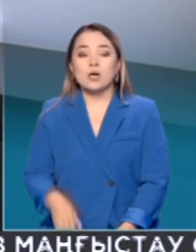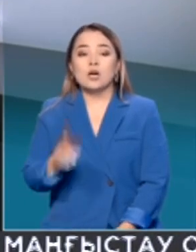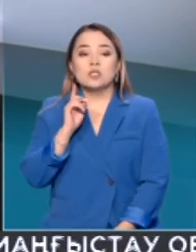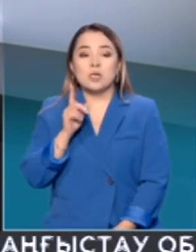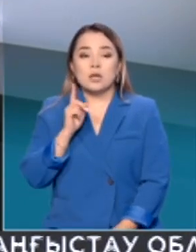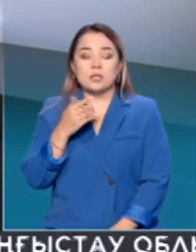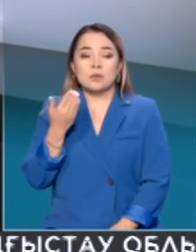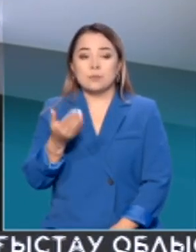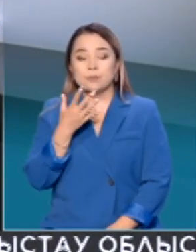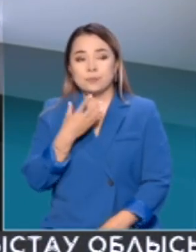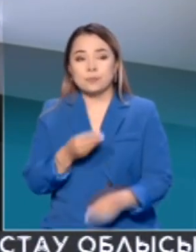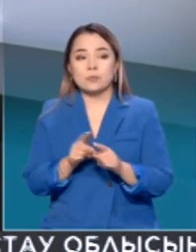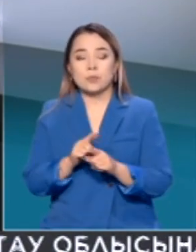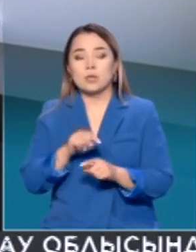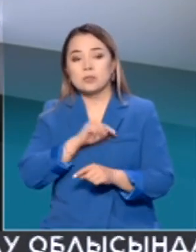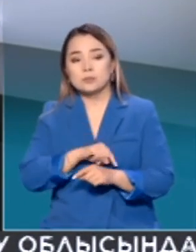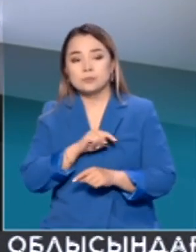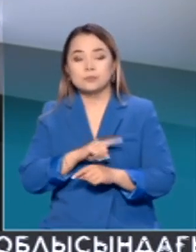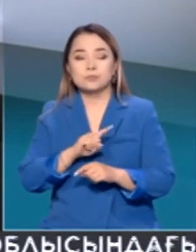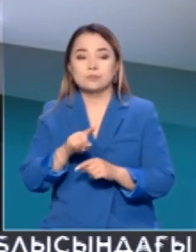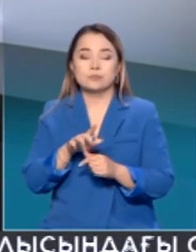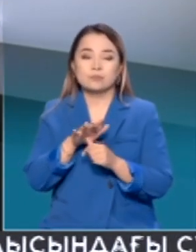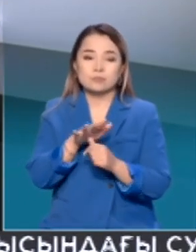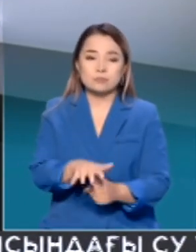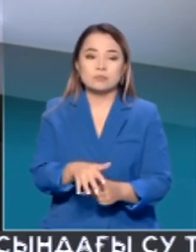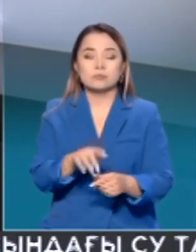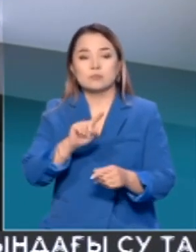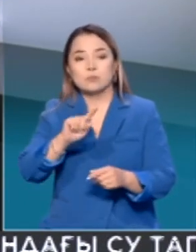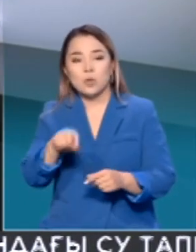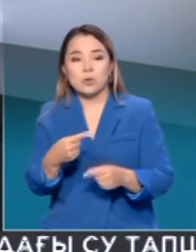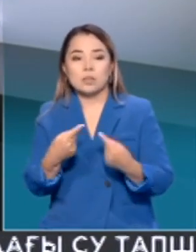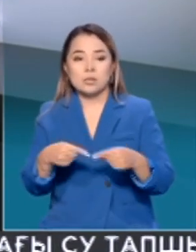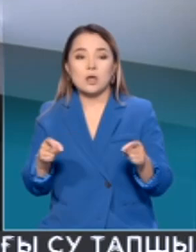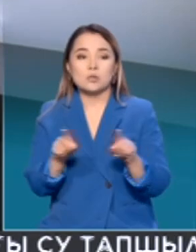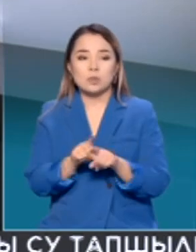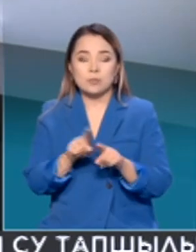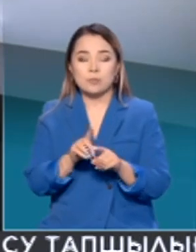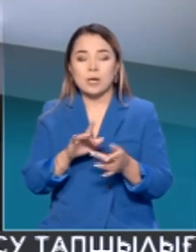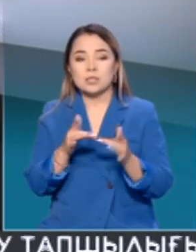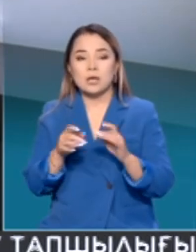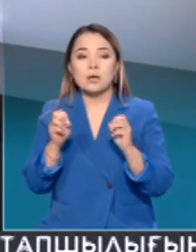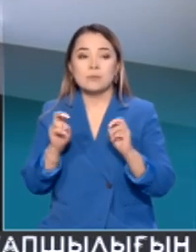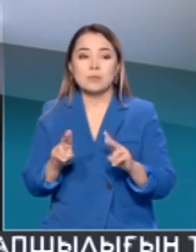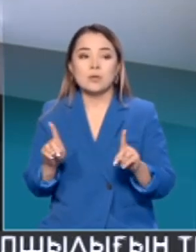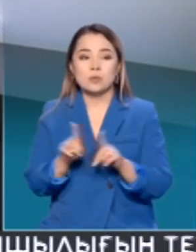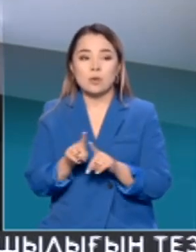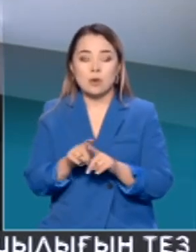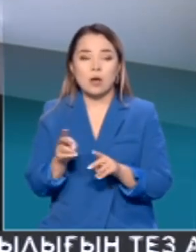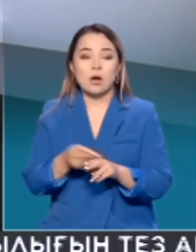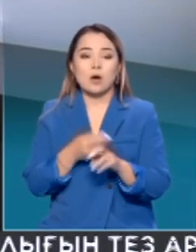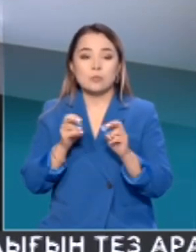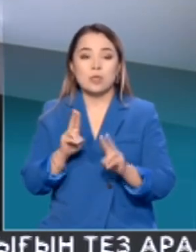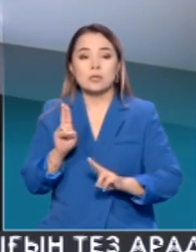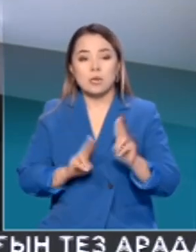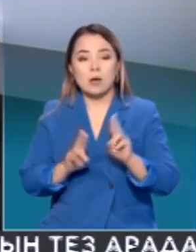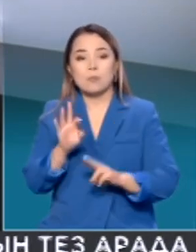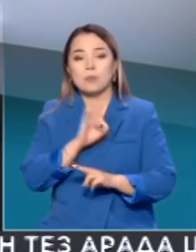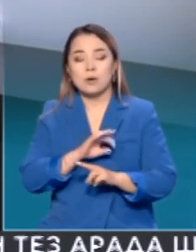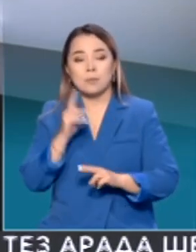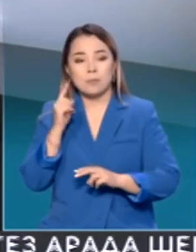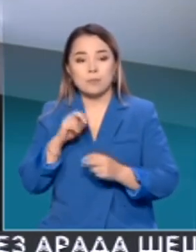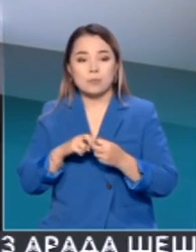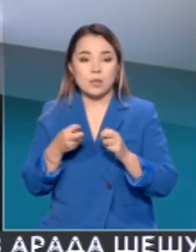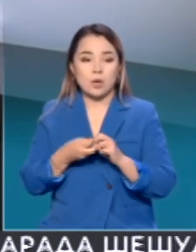Жастардың жыныстық қатынас сипатындағы бопсалауға ұшырауы жиелегеннен кейін қарт құрлық интернетті қалай қауіпсіз пайдалануға болады деп бас